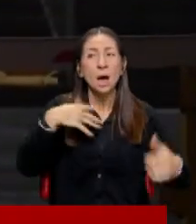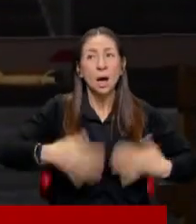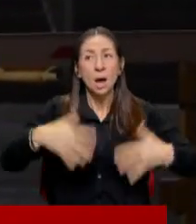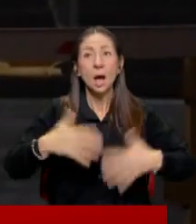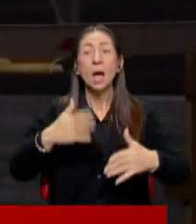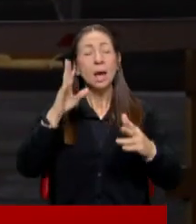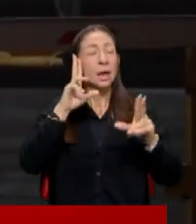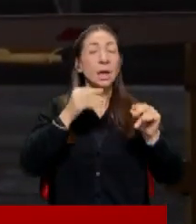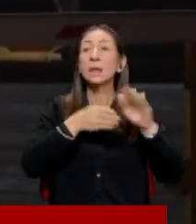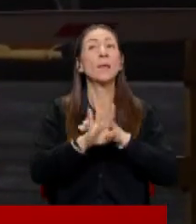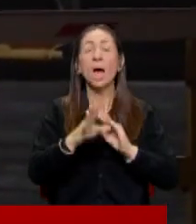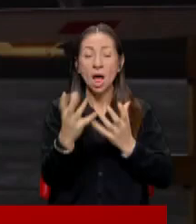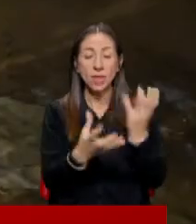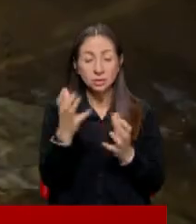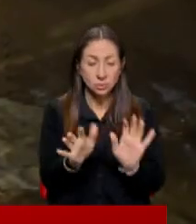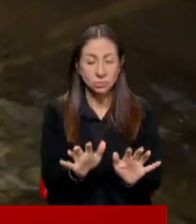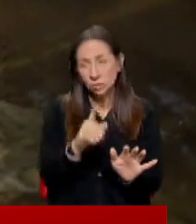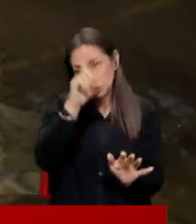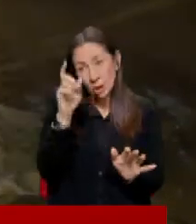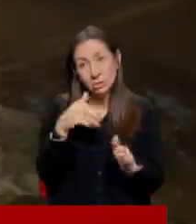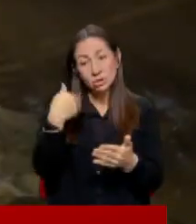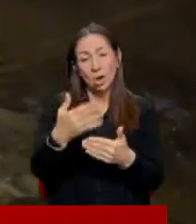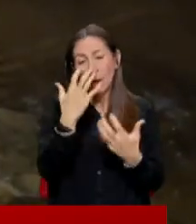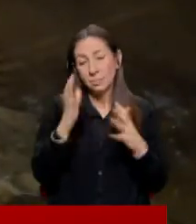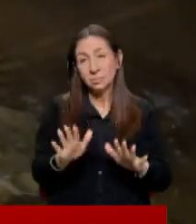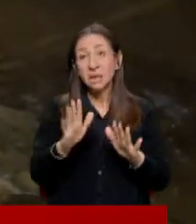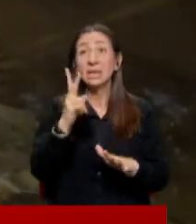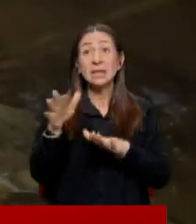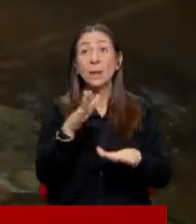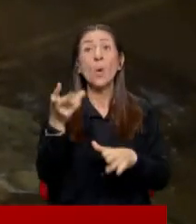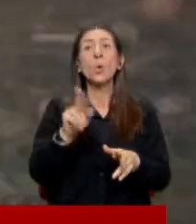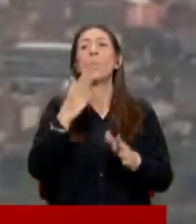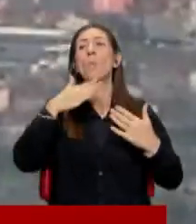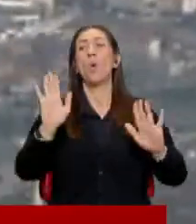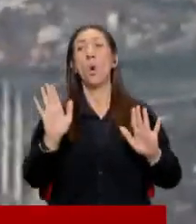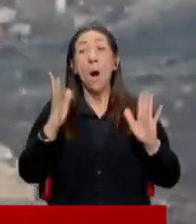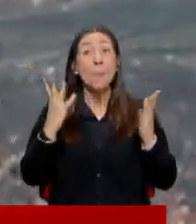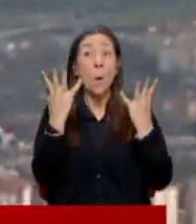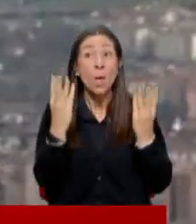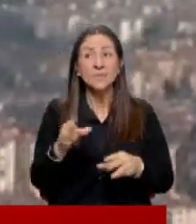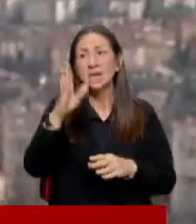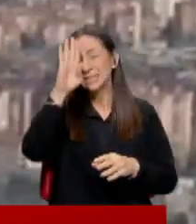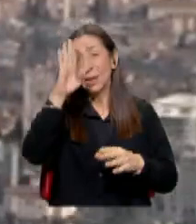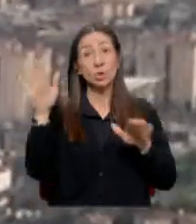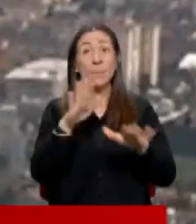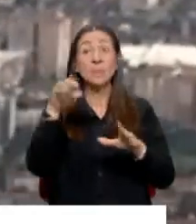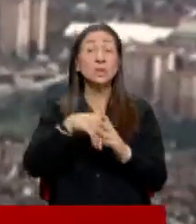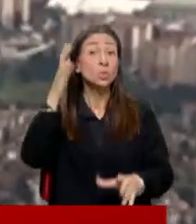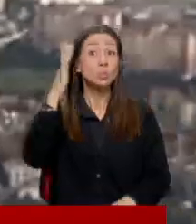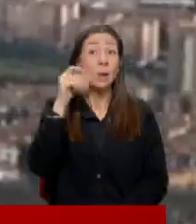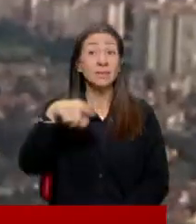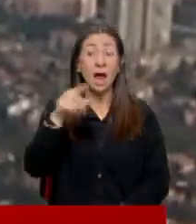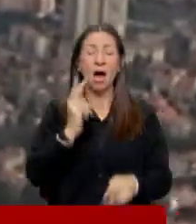Yurtlarına giremediler, geceyi ateş başında geçirdiler. İki depremde de can kaybı yaşanmadı. Ama olası İstanbul depremi için